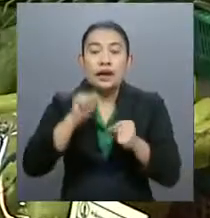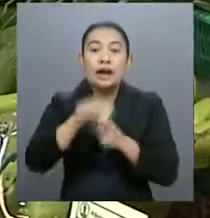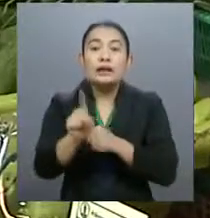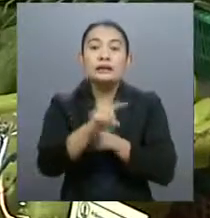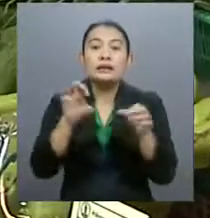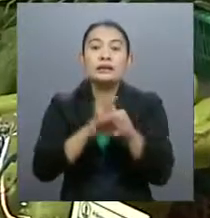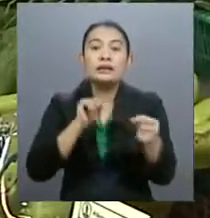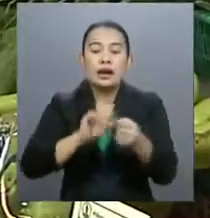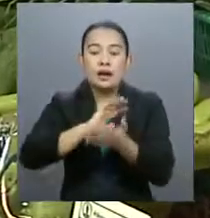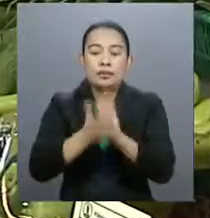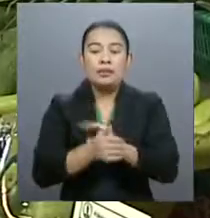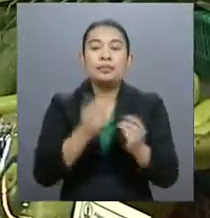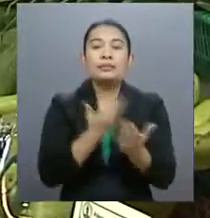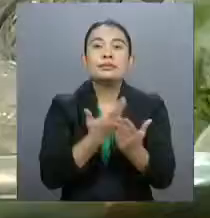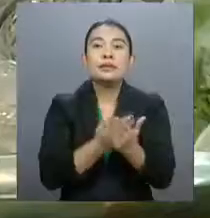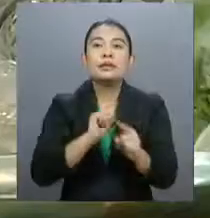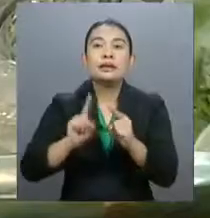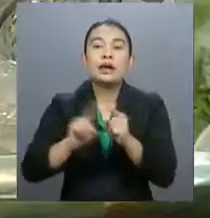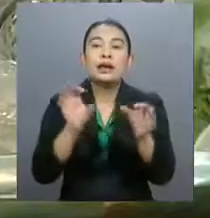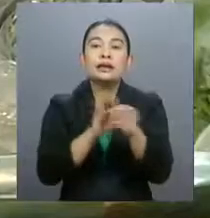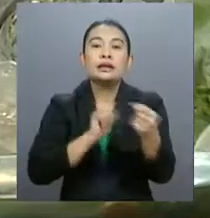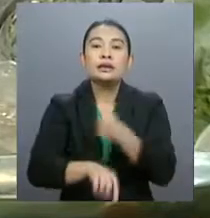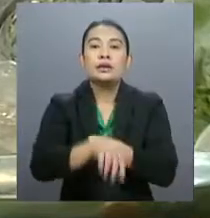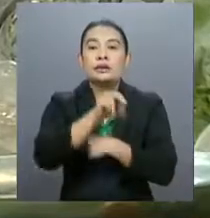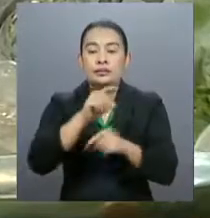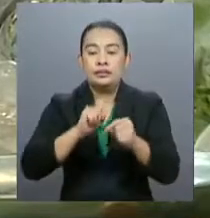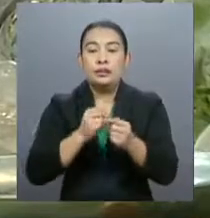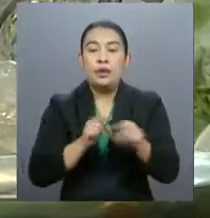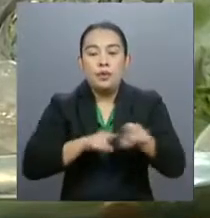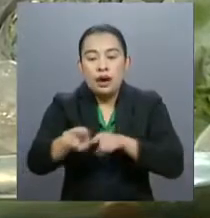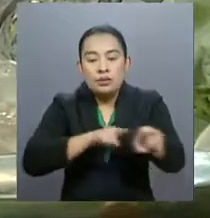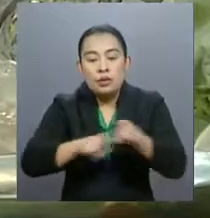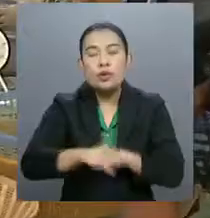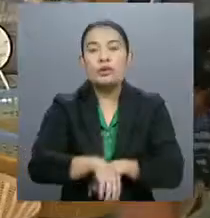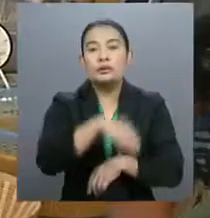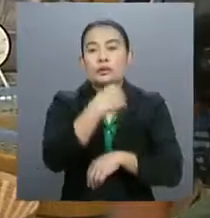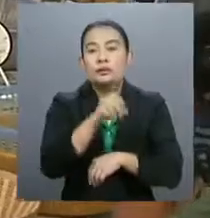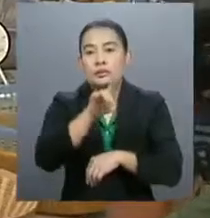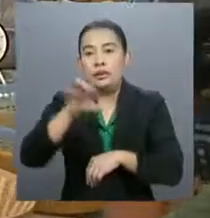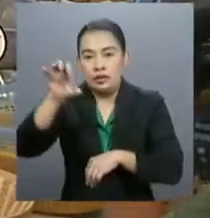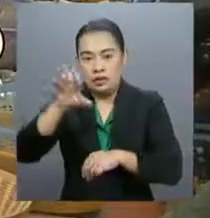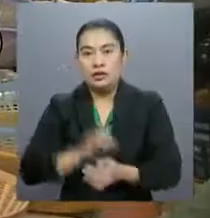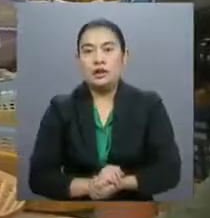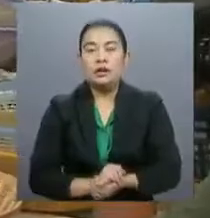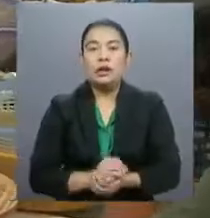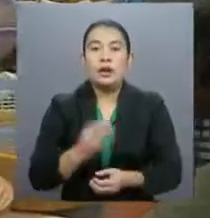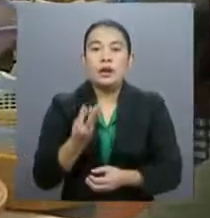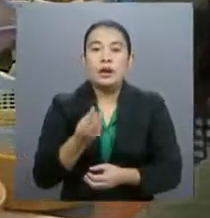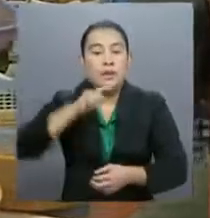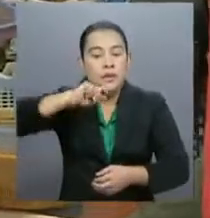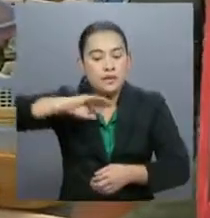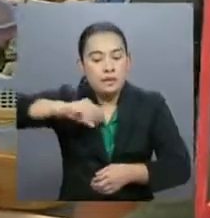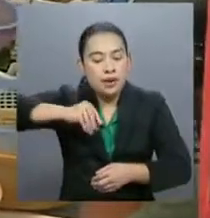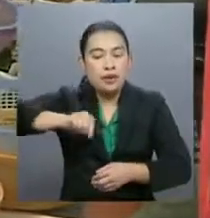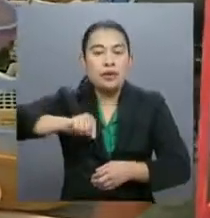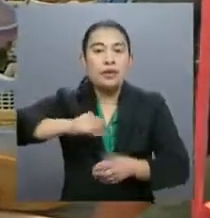เป็น50บาทผักบุ้งจีนจากกิโลกรัมละ70บาทขึ้นเป็น100บาทและมะนาวนะคะเริ่มที่จะปรับราคาขึ้นแล้ว